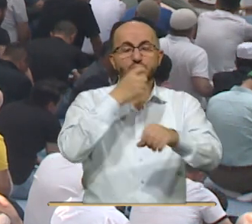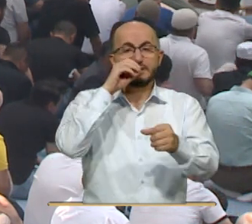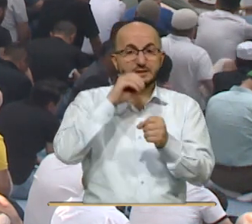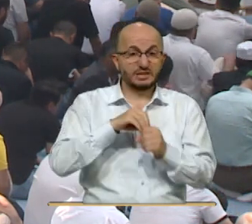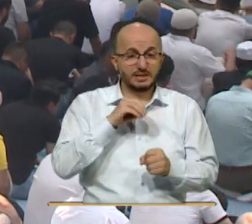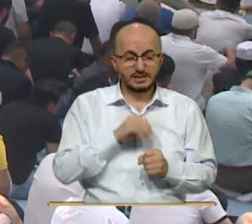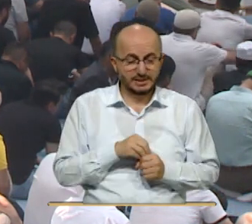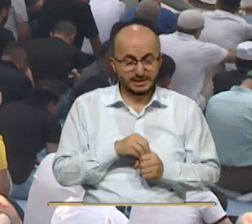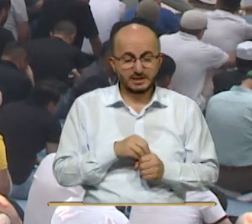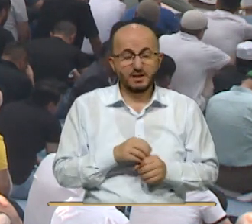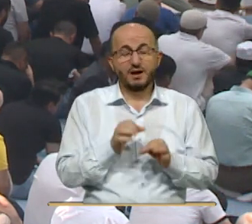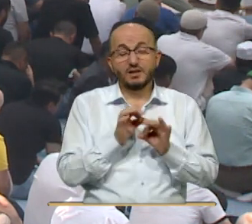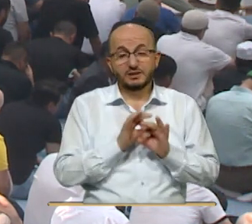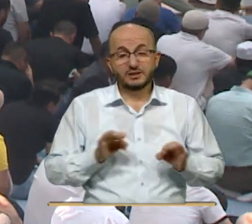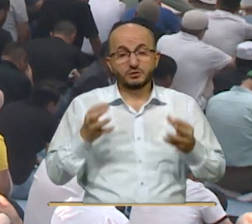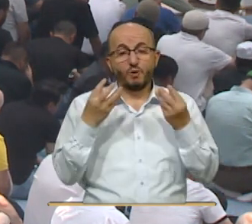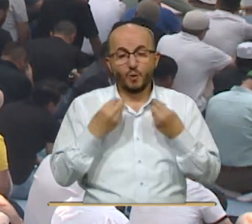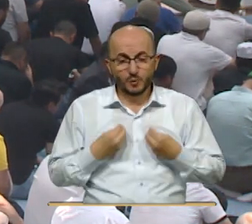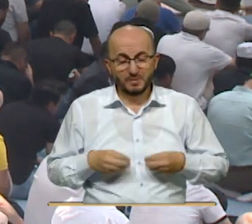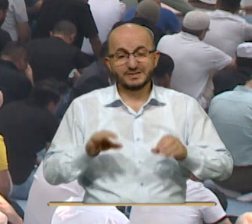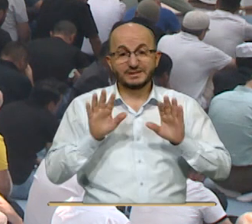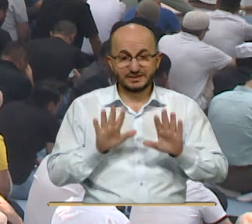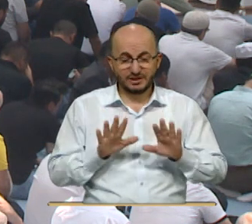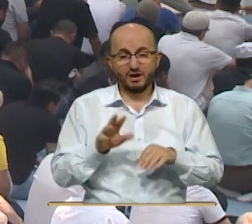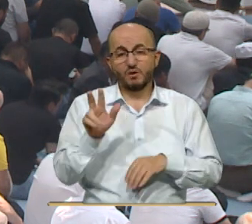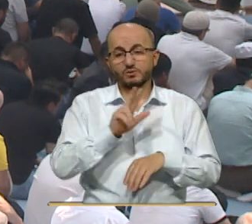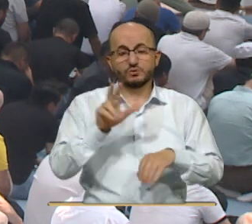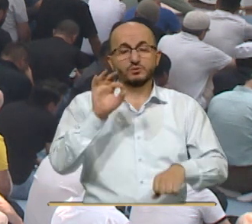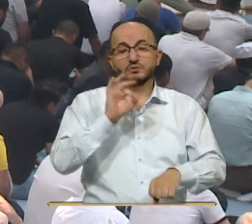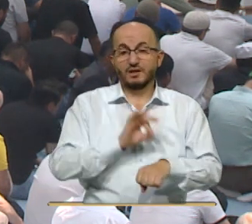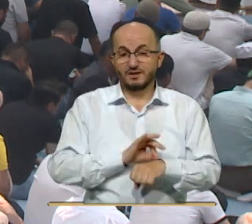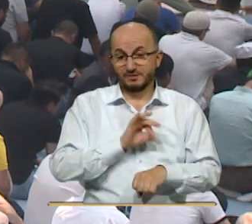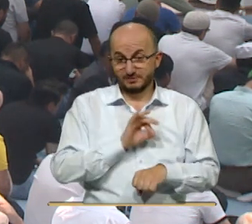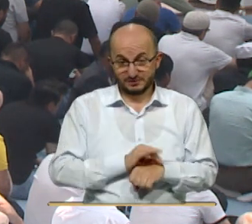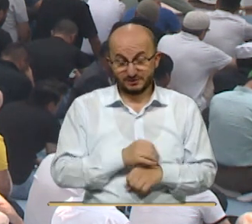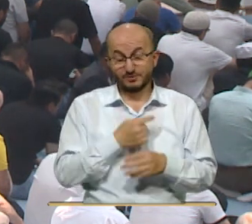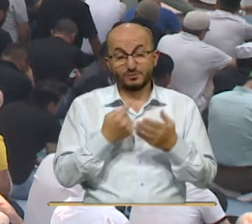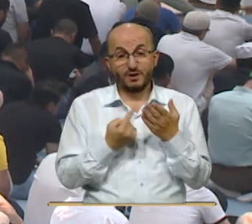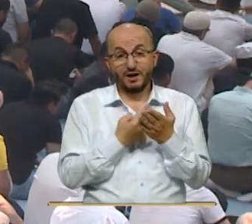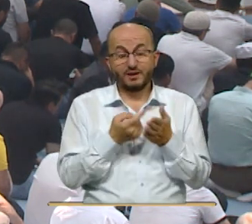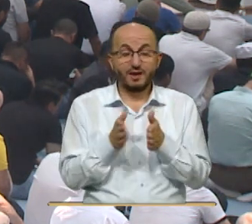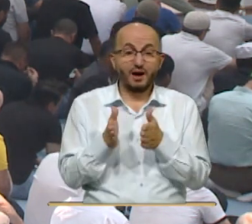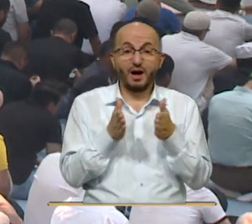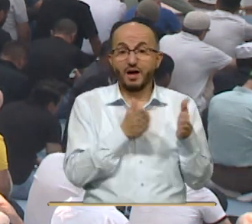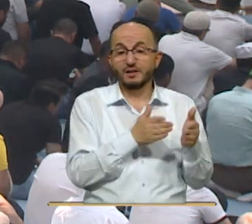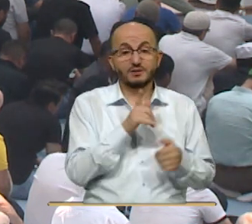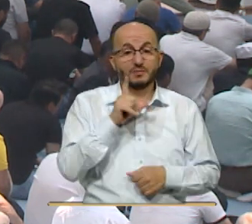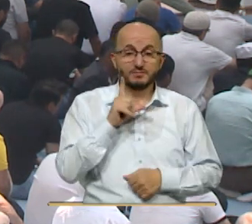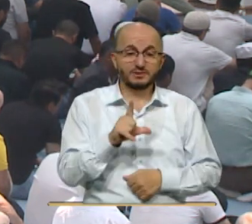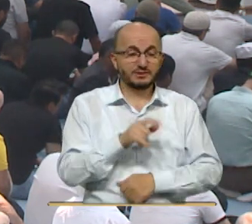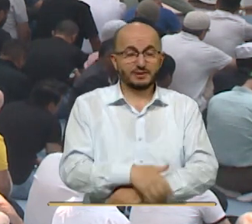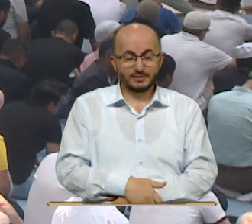içerisinde hiç olmazsa yarım saatimizi Kur'an'a ayırmamız